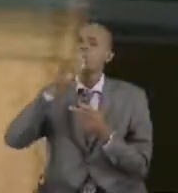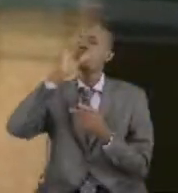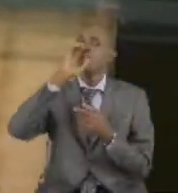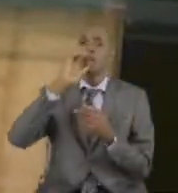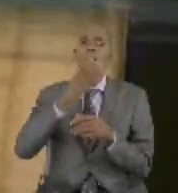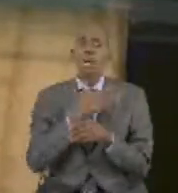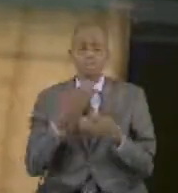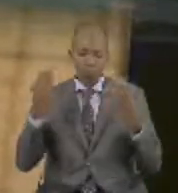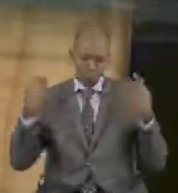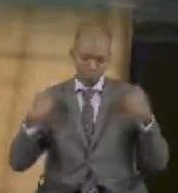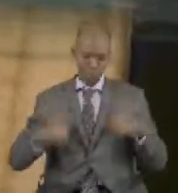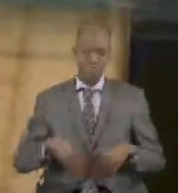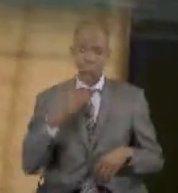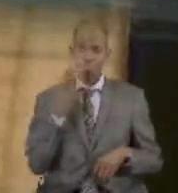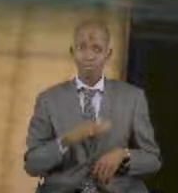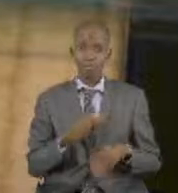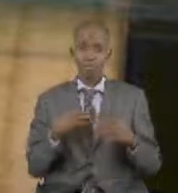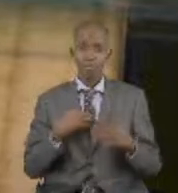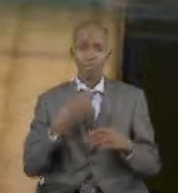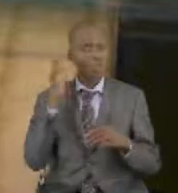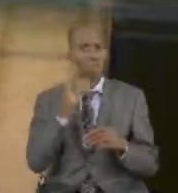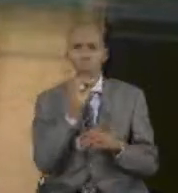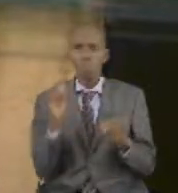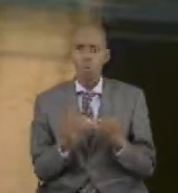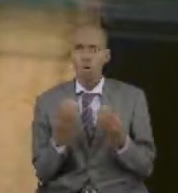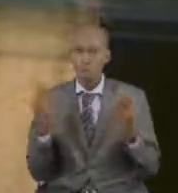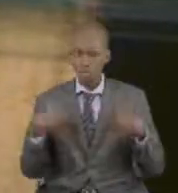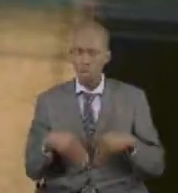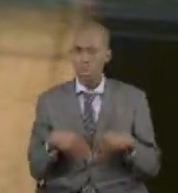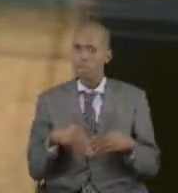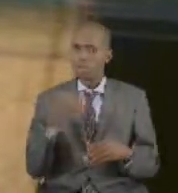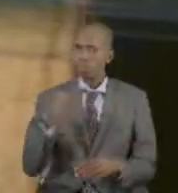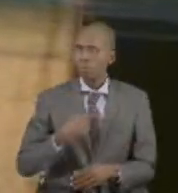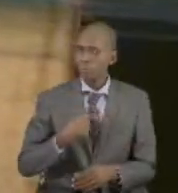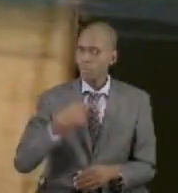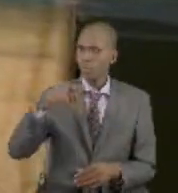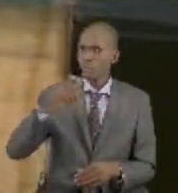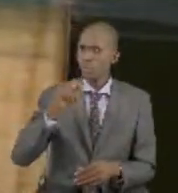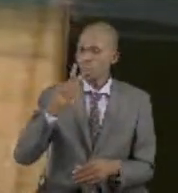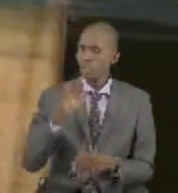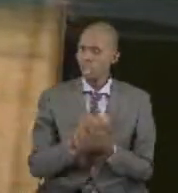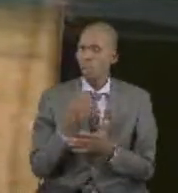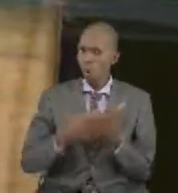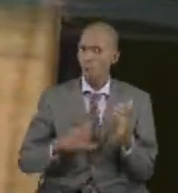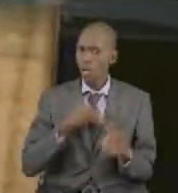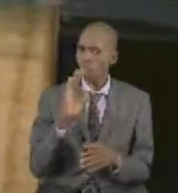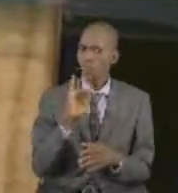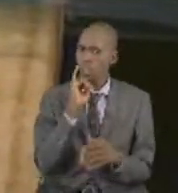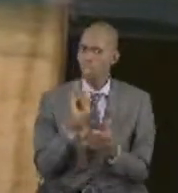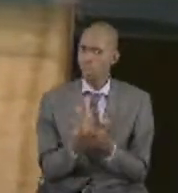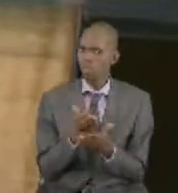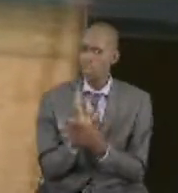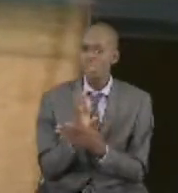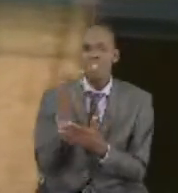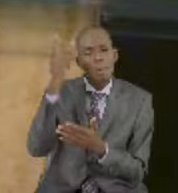les habillements qu'il portait encore, il ne les porte plus. Pierre, c'est ce que je prêche. Est-ce que c'est juste? L'objectif de